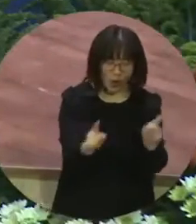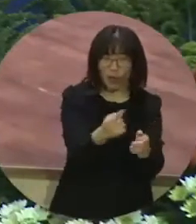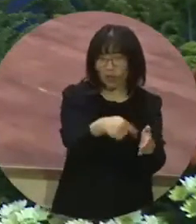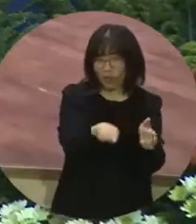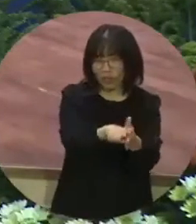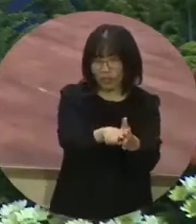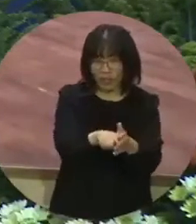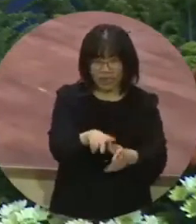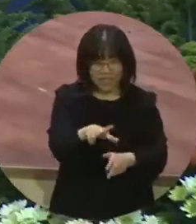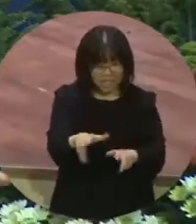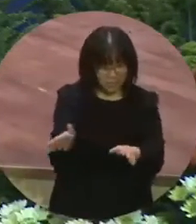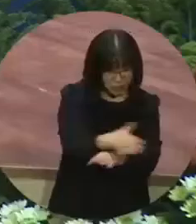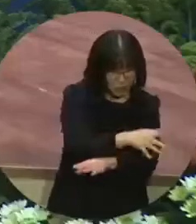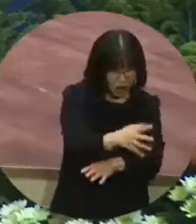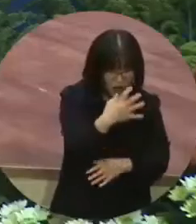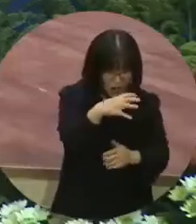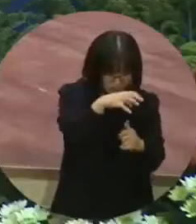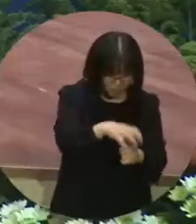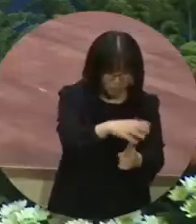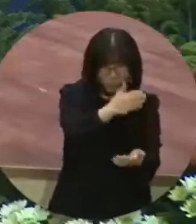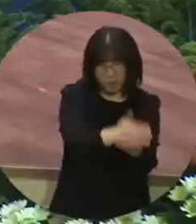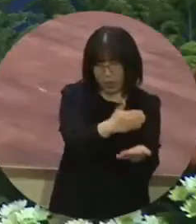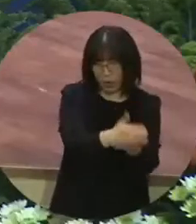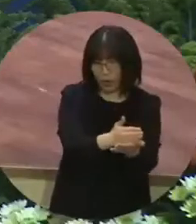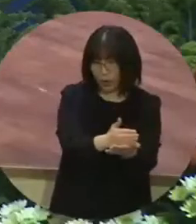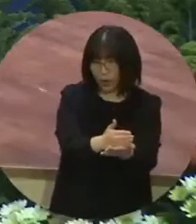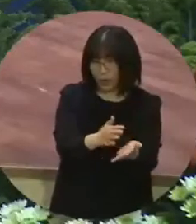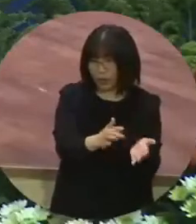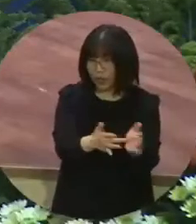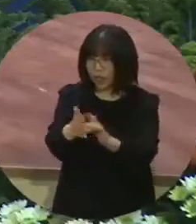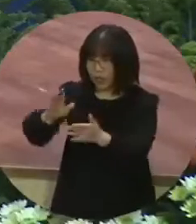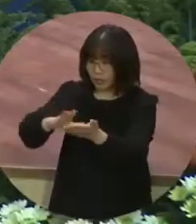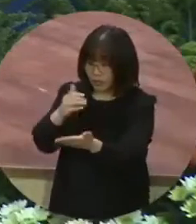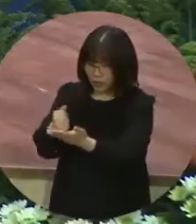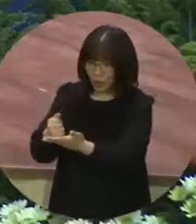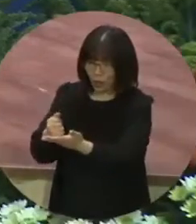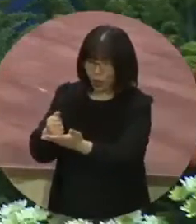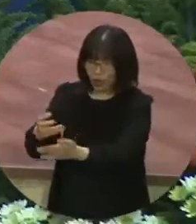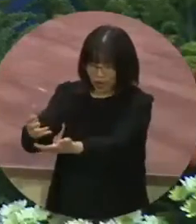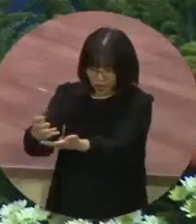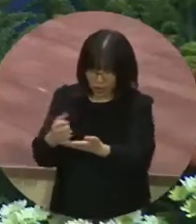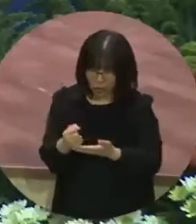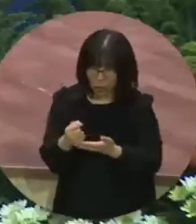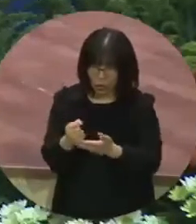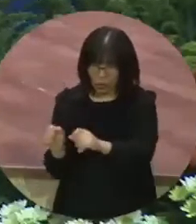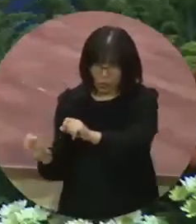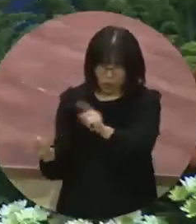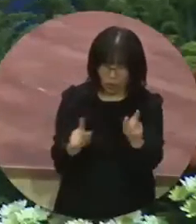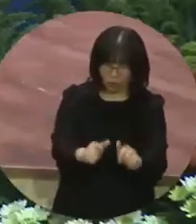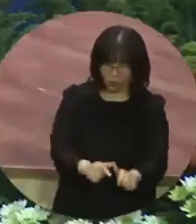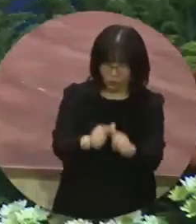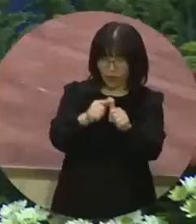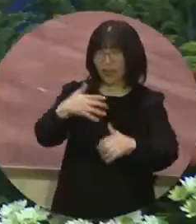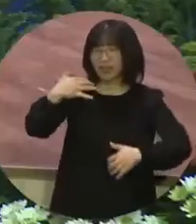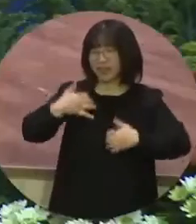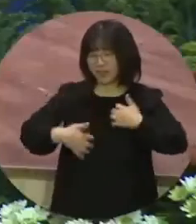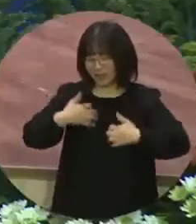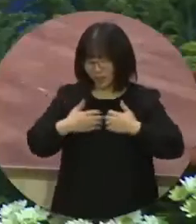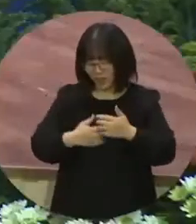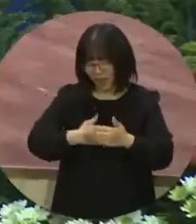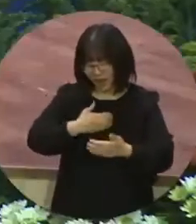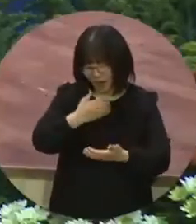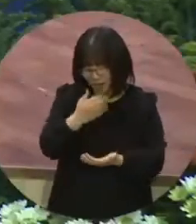이제는 더 이상 예탈에 갇혀서는 안 됩니다. 예수 그리스도를 통해서 회복된 이 구원의 이 놀라운